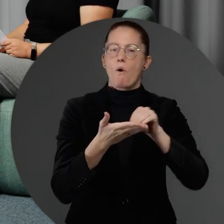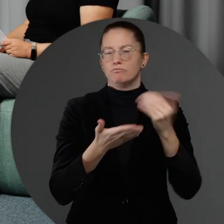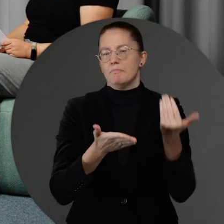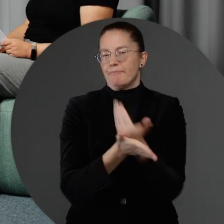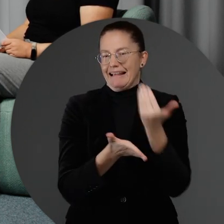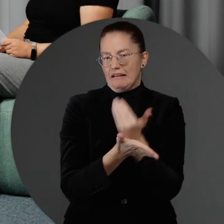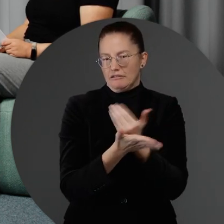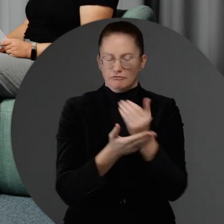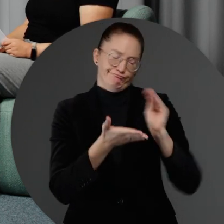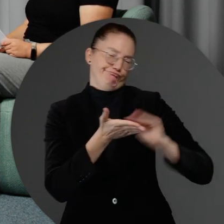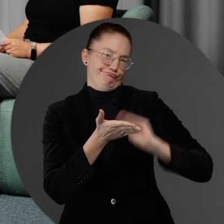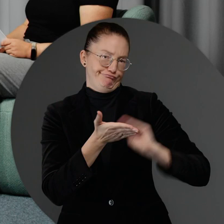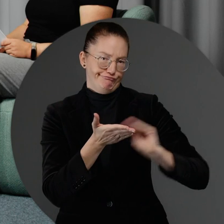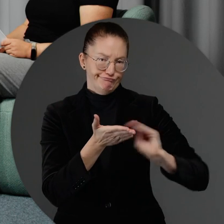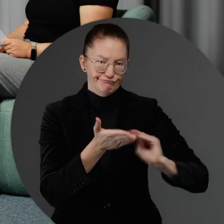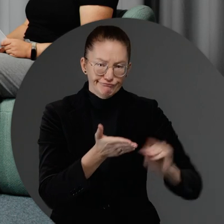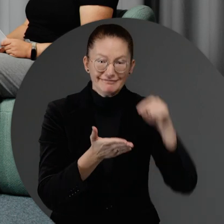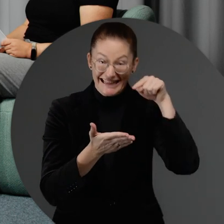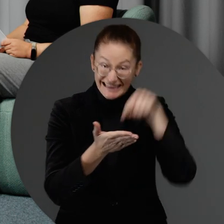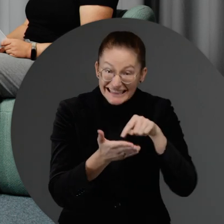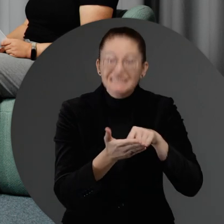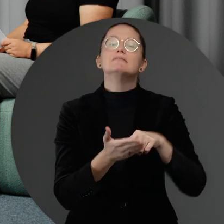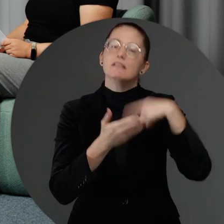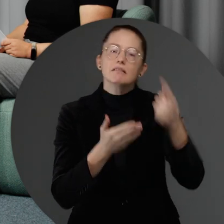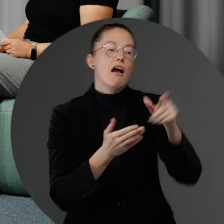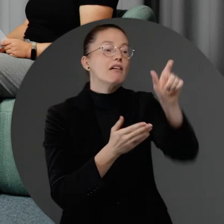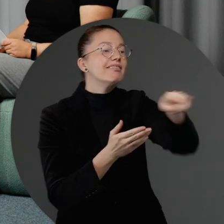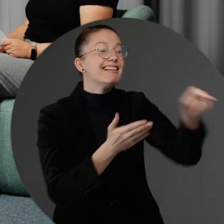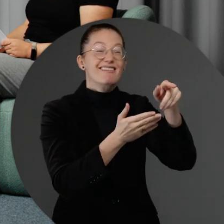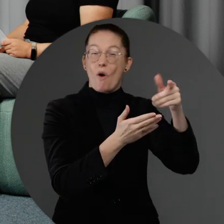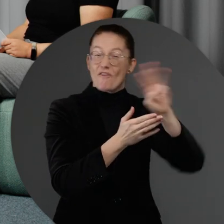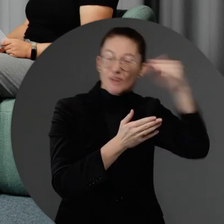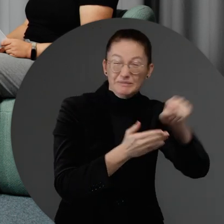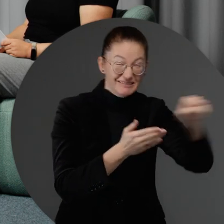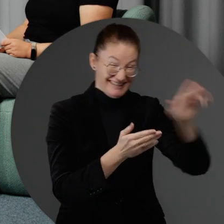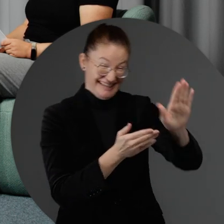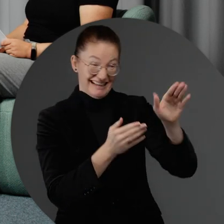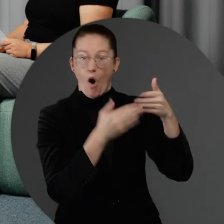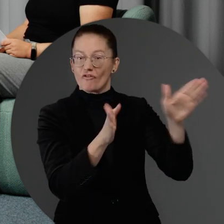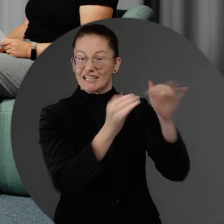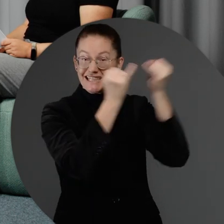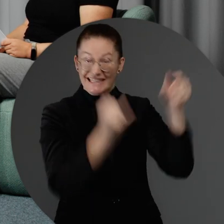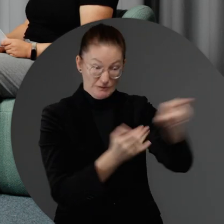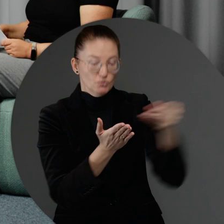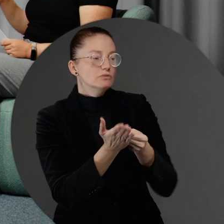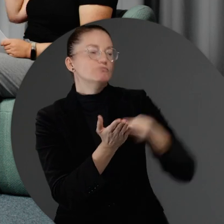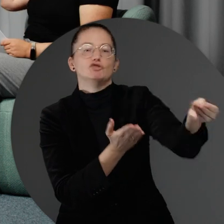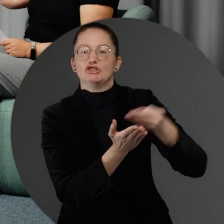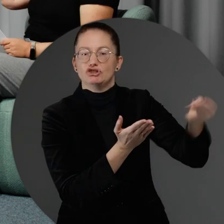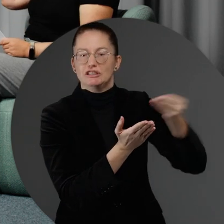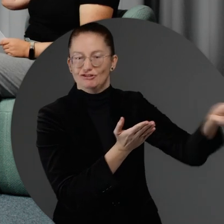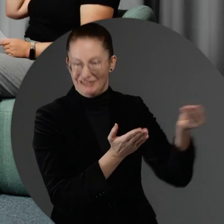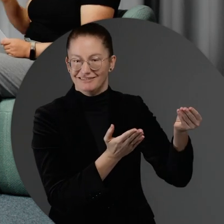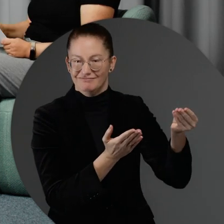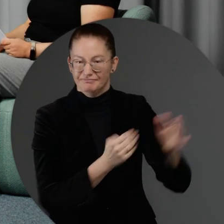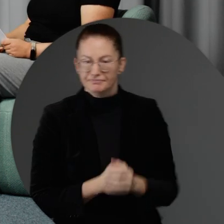wir das getan haben, wird das alles dokumentiert in Reports. Und diese Reports bekommen dann die entsprechenden öffentlichen